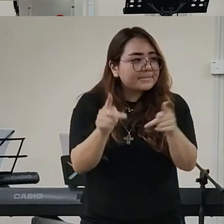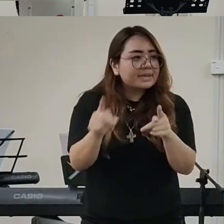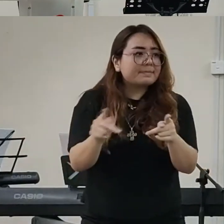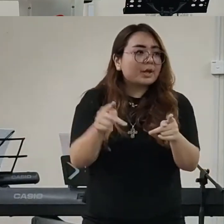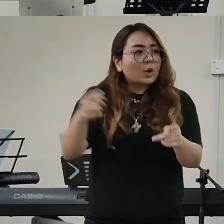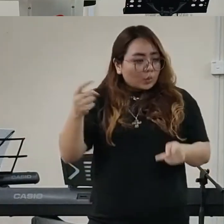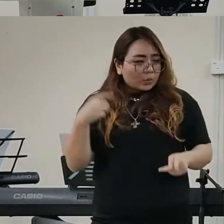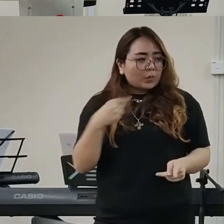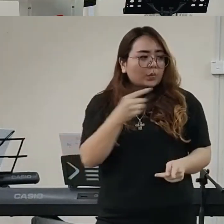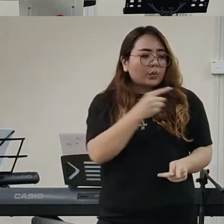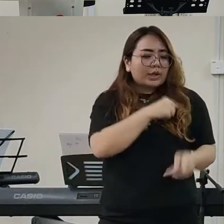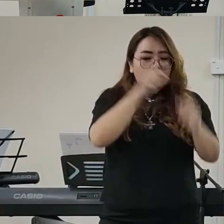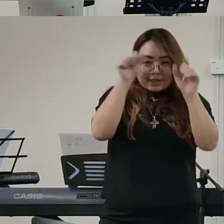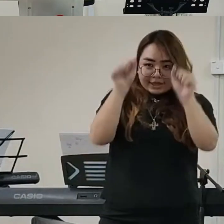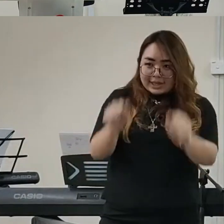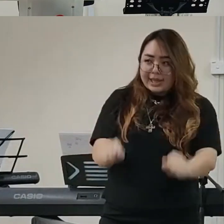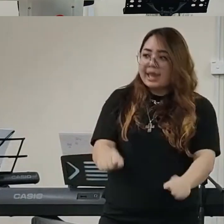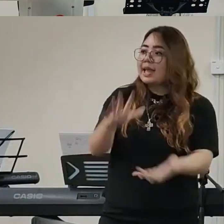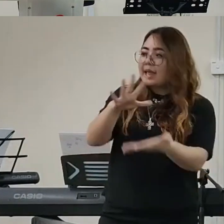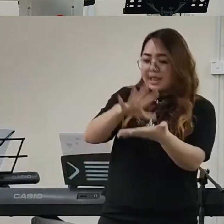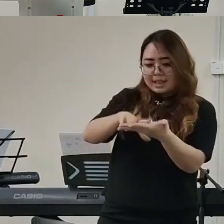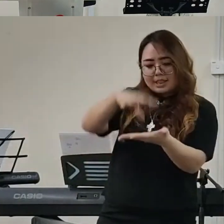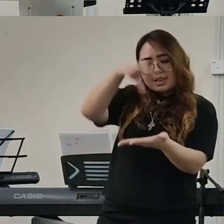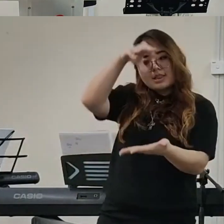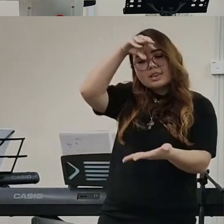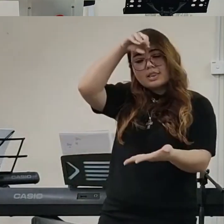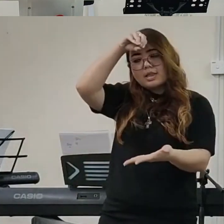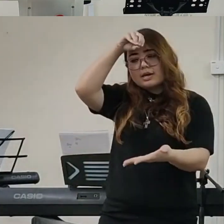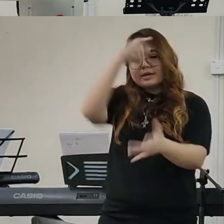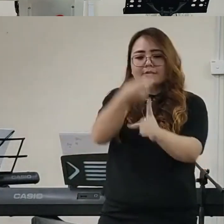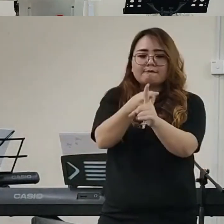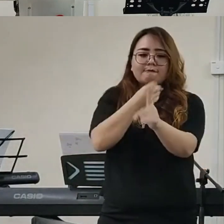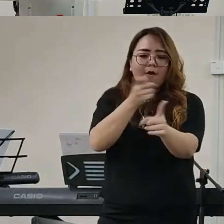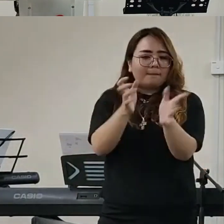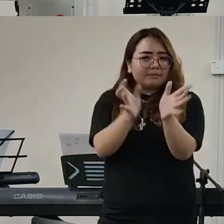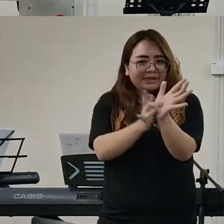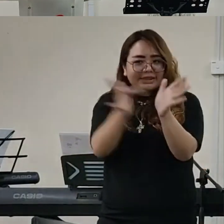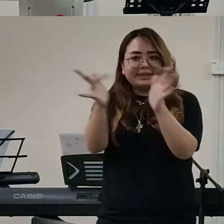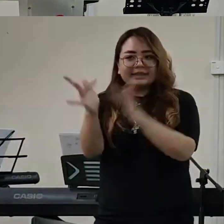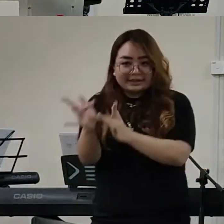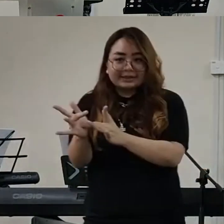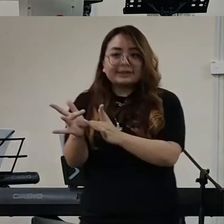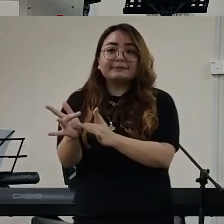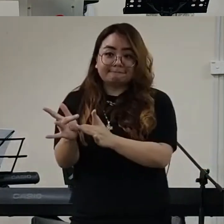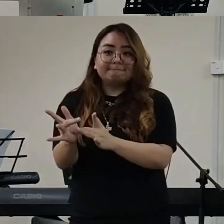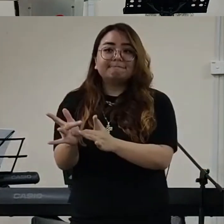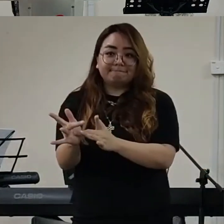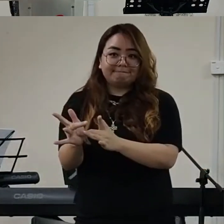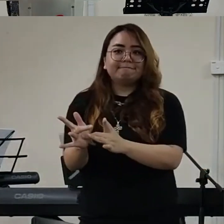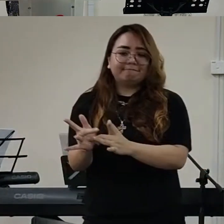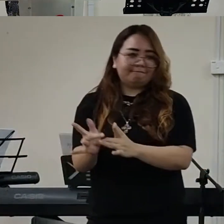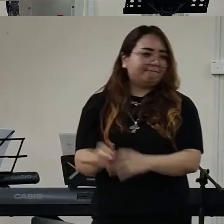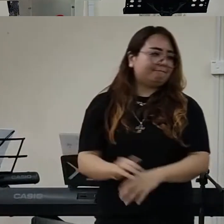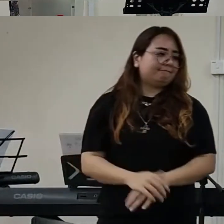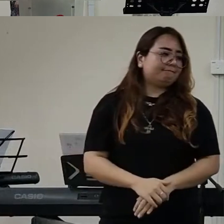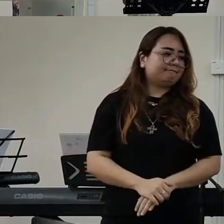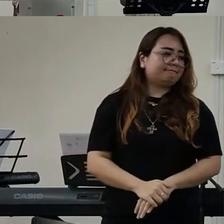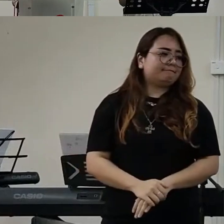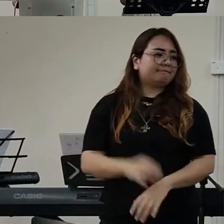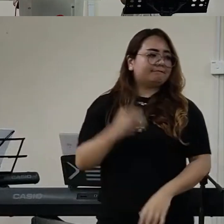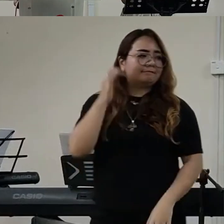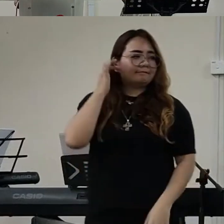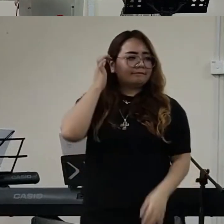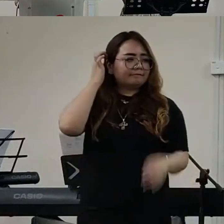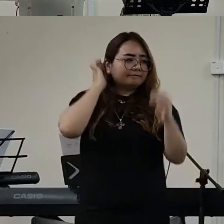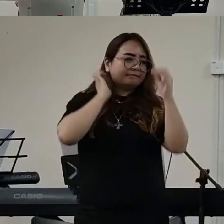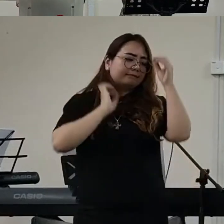结论是告诉我们，耶稣基督就是那最好的牧者。我们要成为一个好的牧者，我们就要向耶稣来学习。 And the second thing